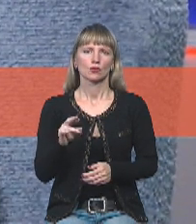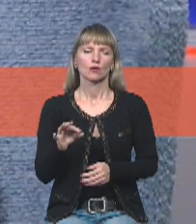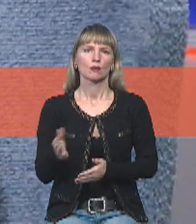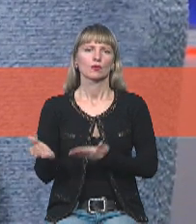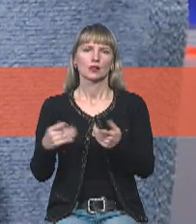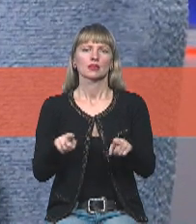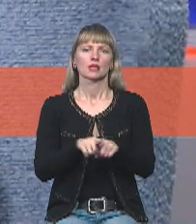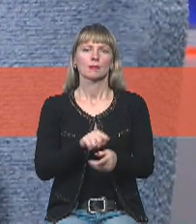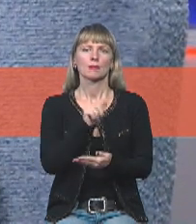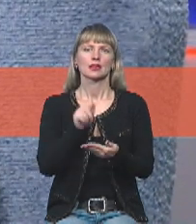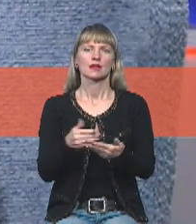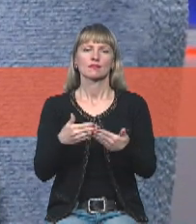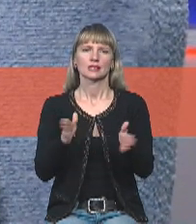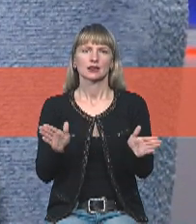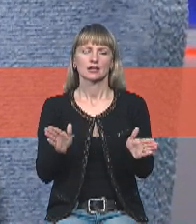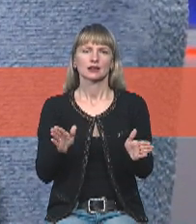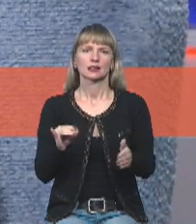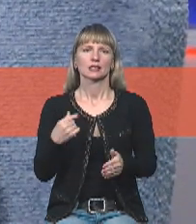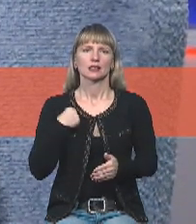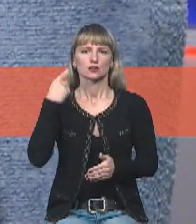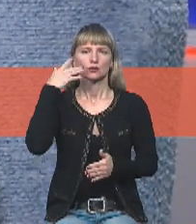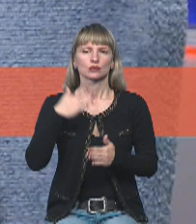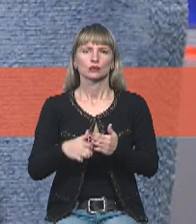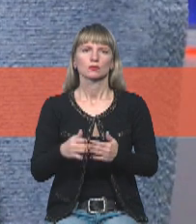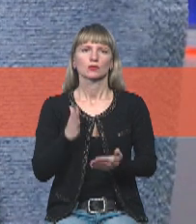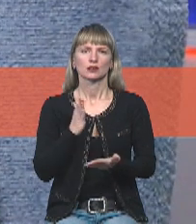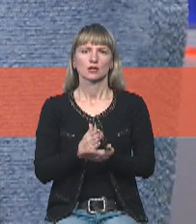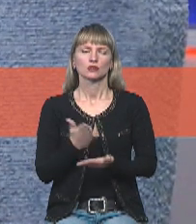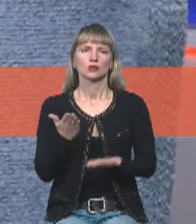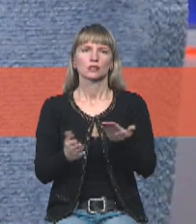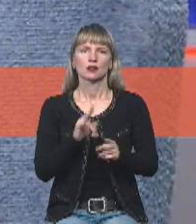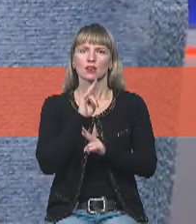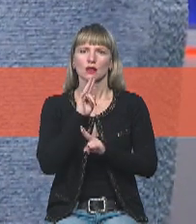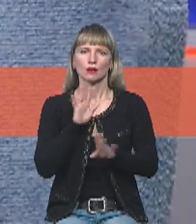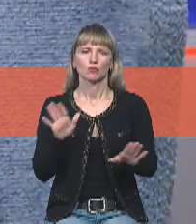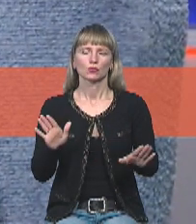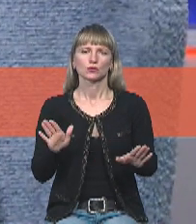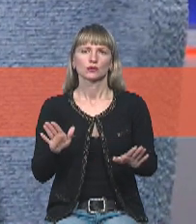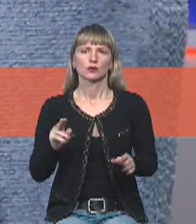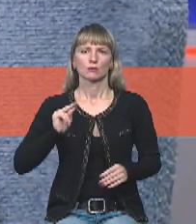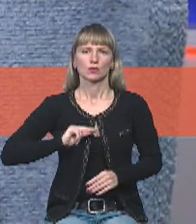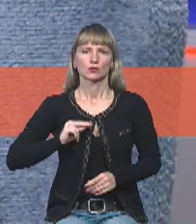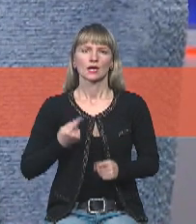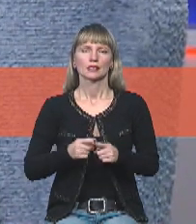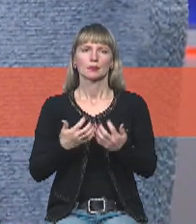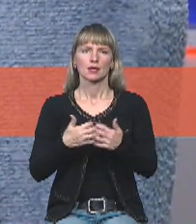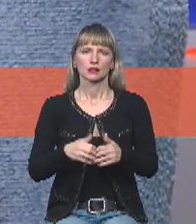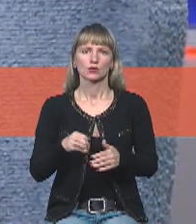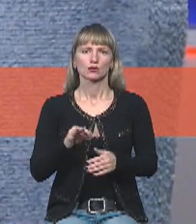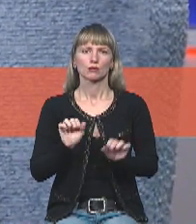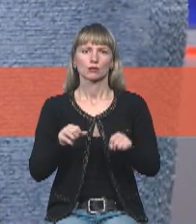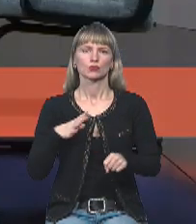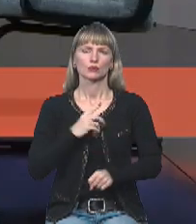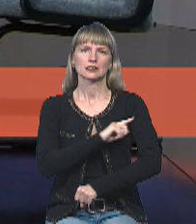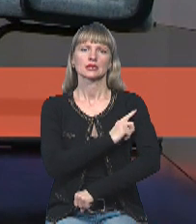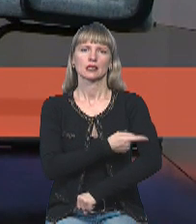що питання відкрите, і наскільки я зрозуміла, йдеться про те, що якщо не будуть працювати ці механізми, то може бути